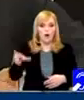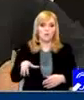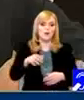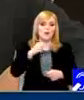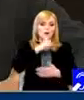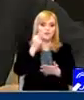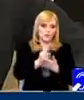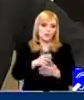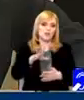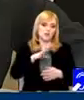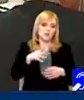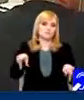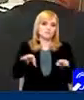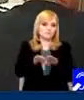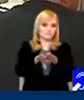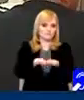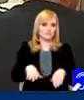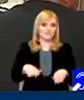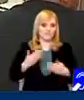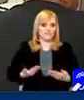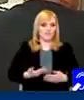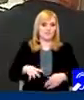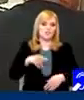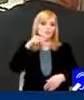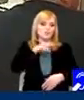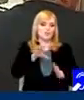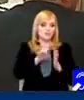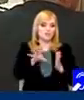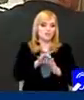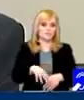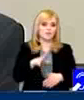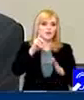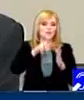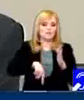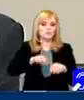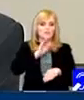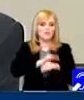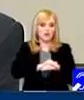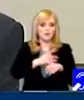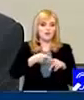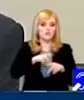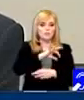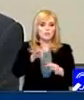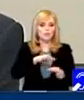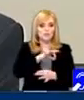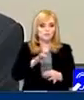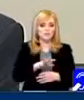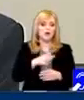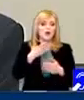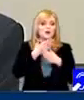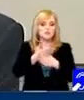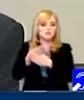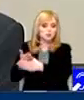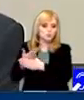adaptarea localităților la standarde înalte de eficiență energetică. Suntem convinși de faptul că aceste proiecte vor